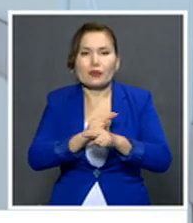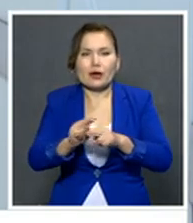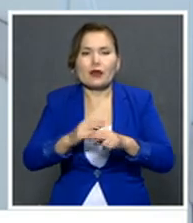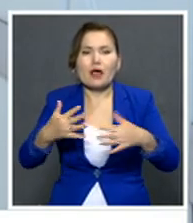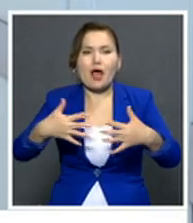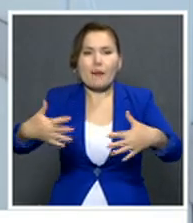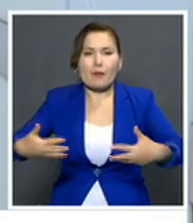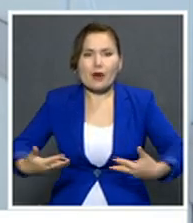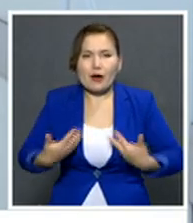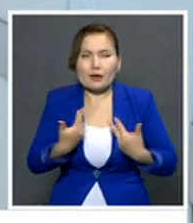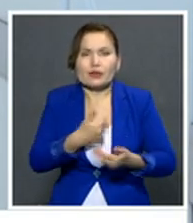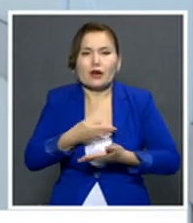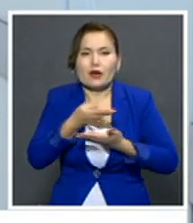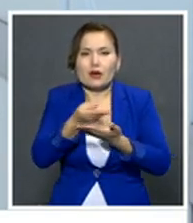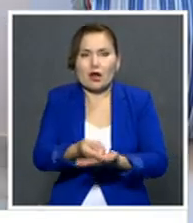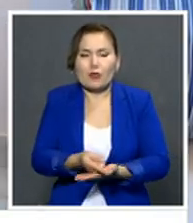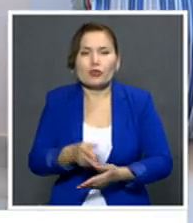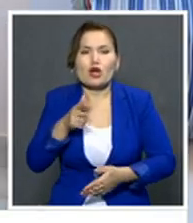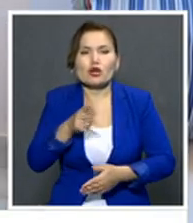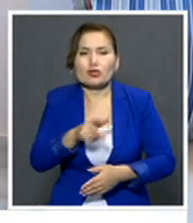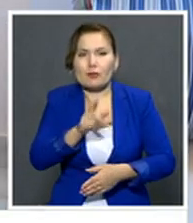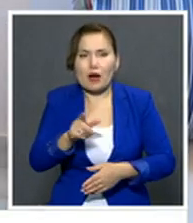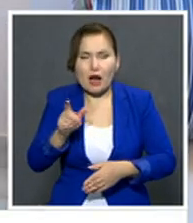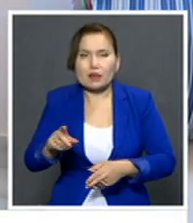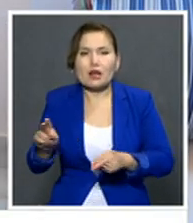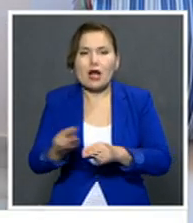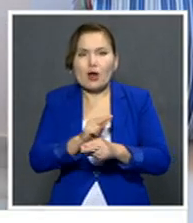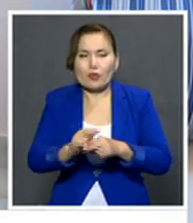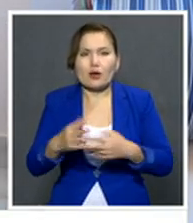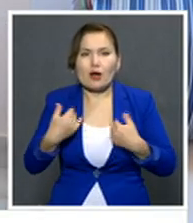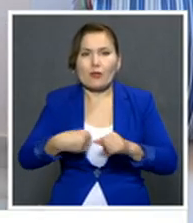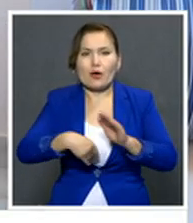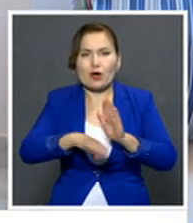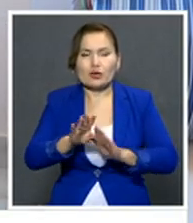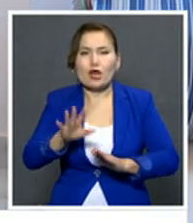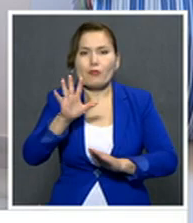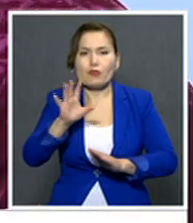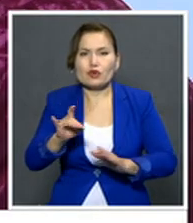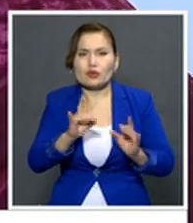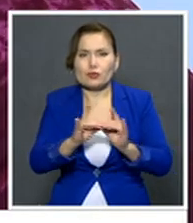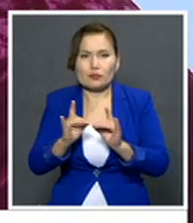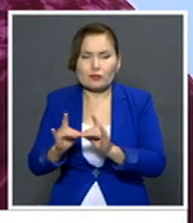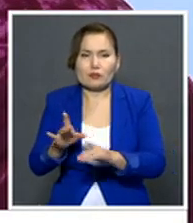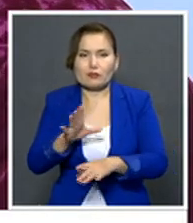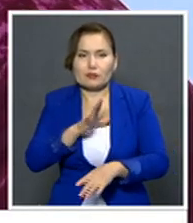ауруына шалдыққан 3,5 мың науқас емделіп шықты. Стационар 500 орынға лайықталған болатын.